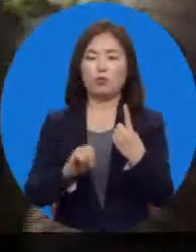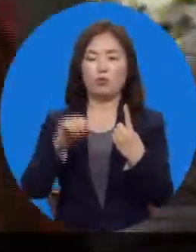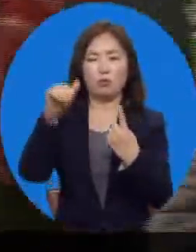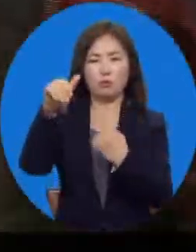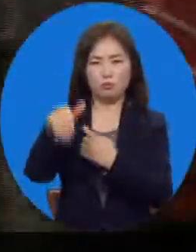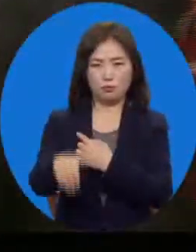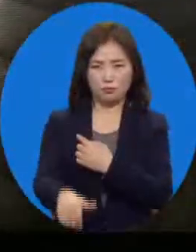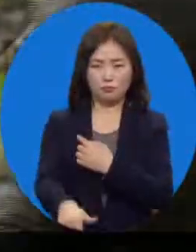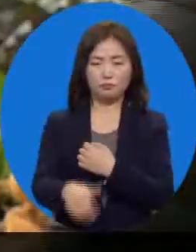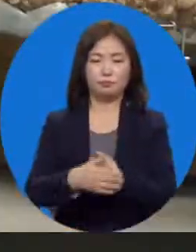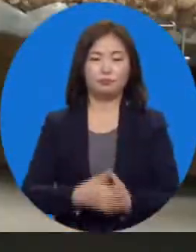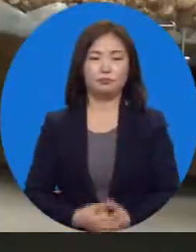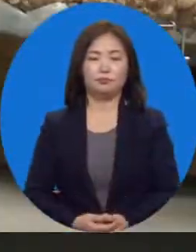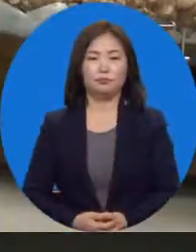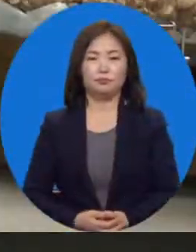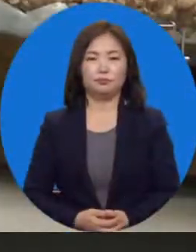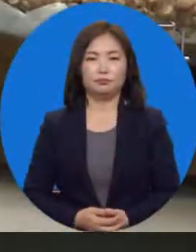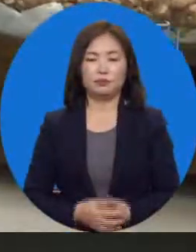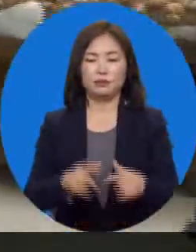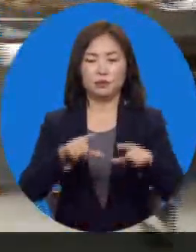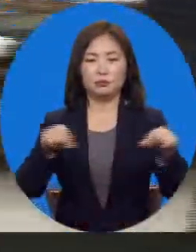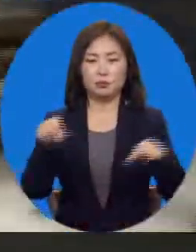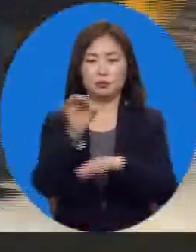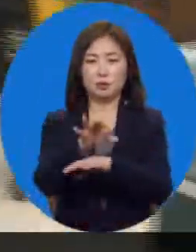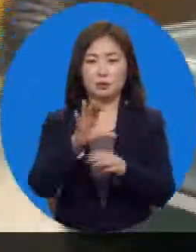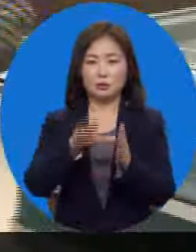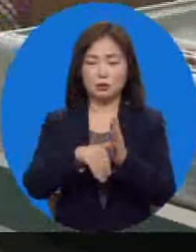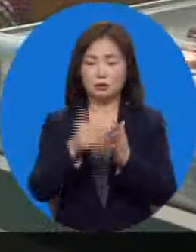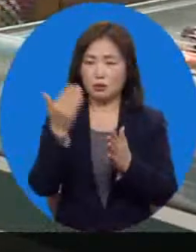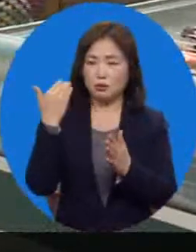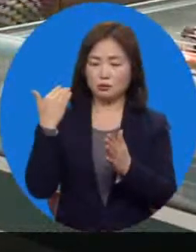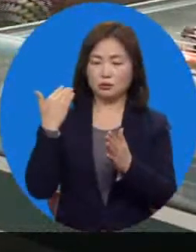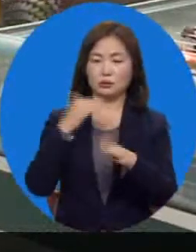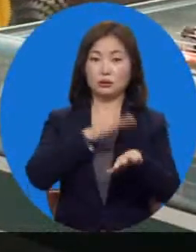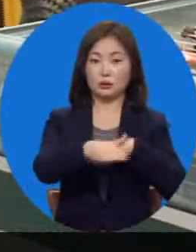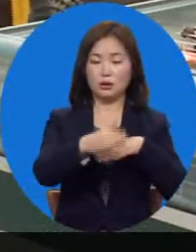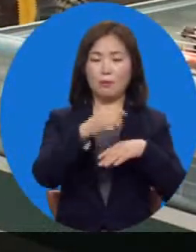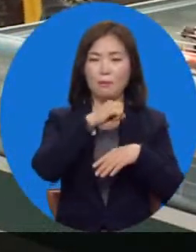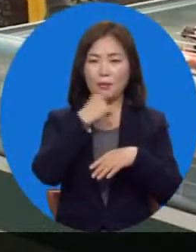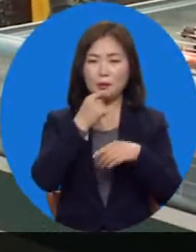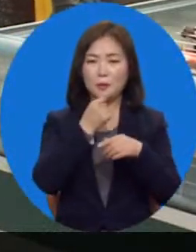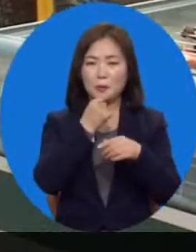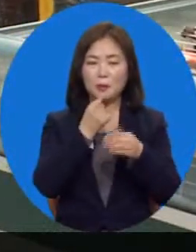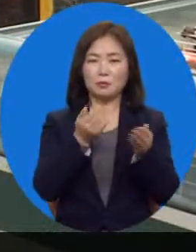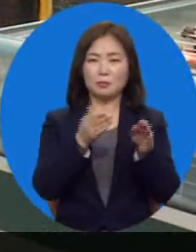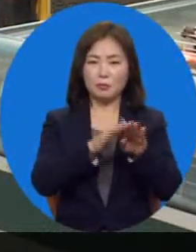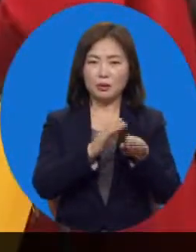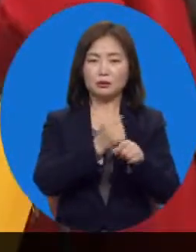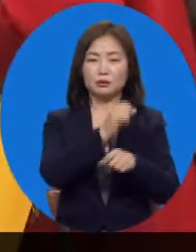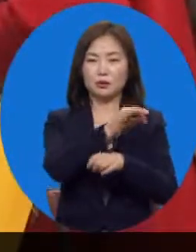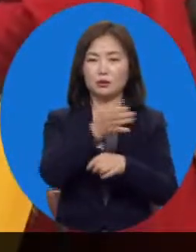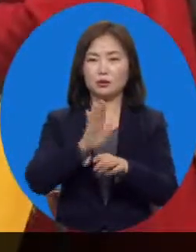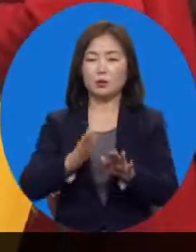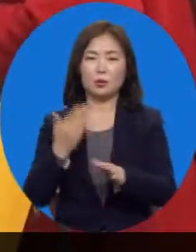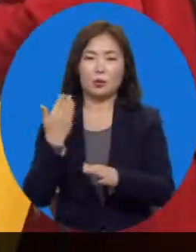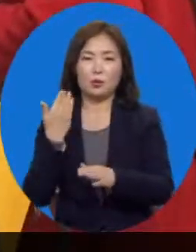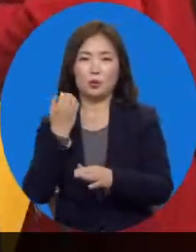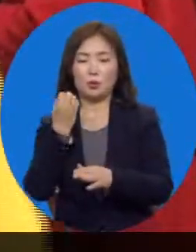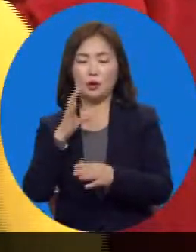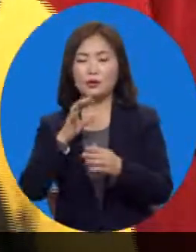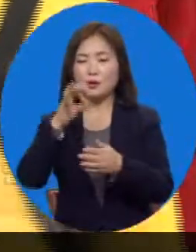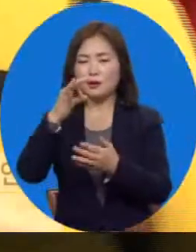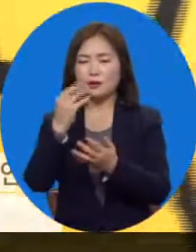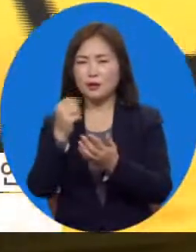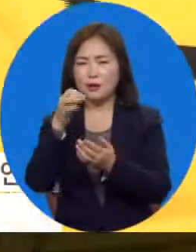11.5%까지 하락했습니다. 식품을 구입할 때 예전에는 맛과 소포장을 중시했다면 최근에는